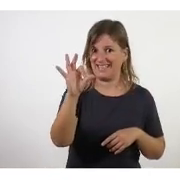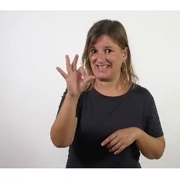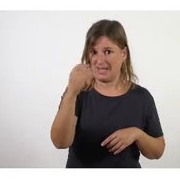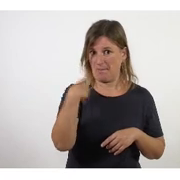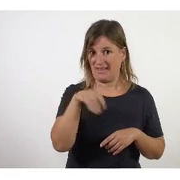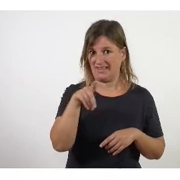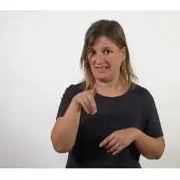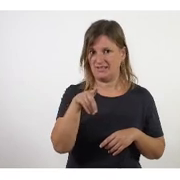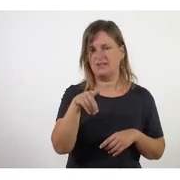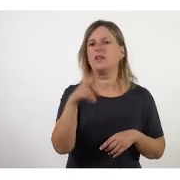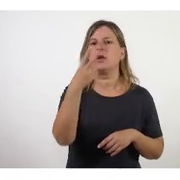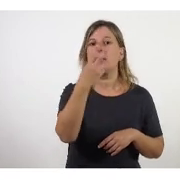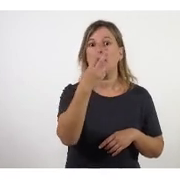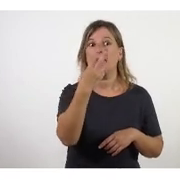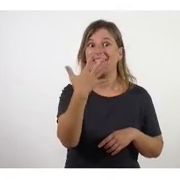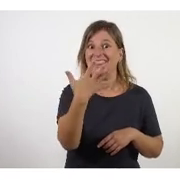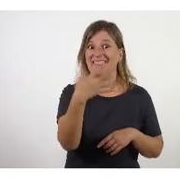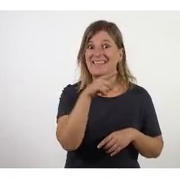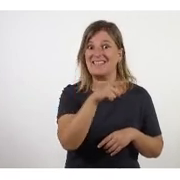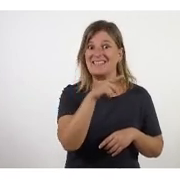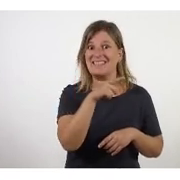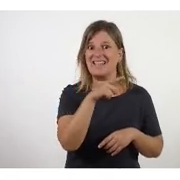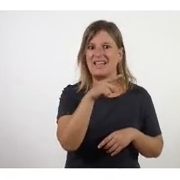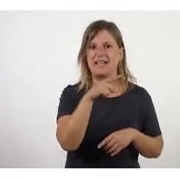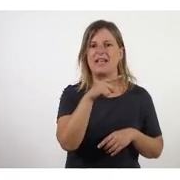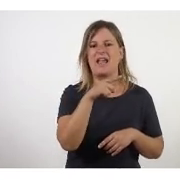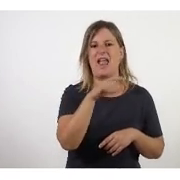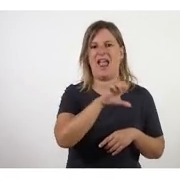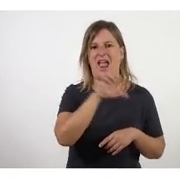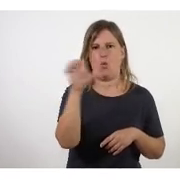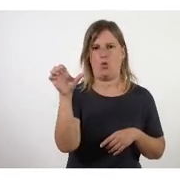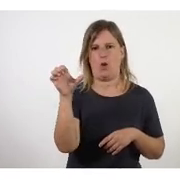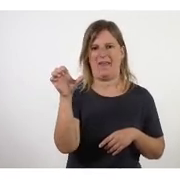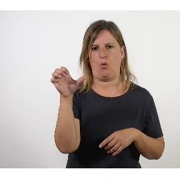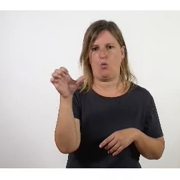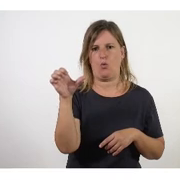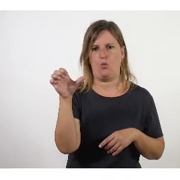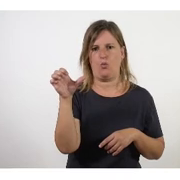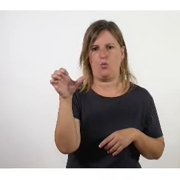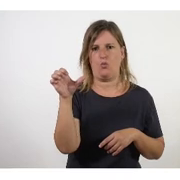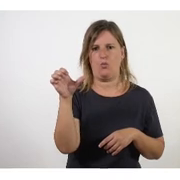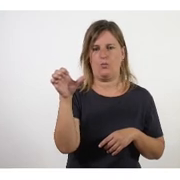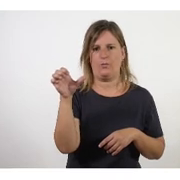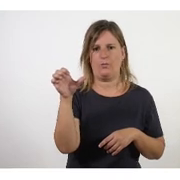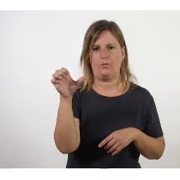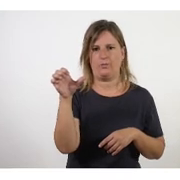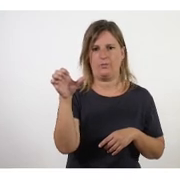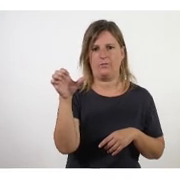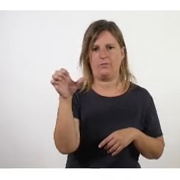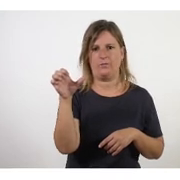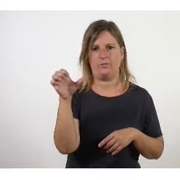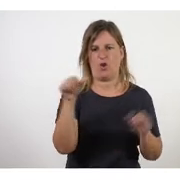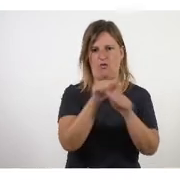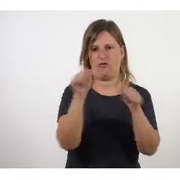ser. No? 25 és el format europeu, és el format PAL. Vale? Això té a veure amb